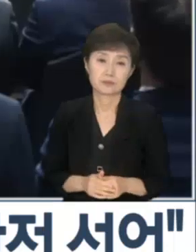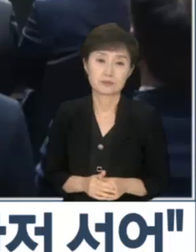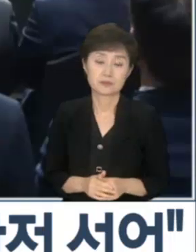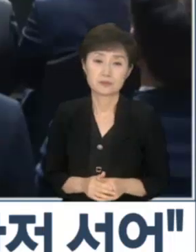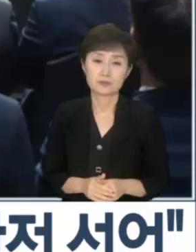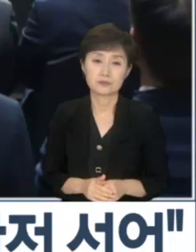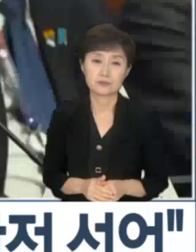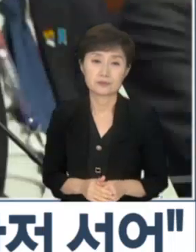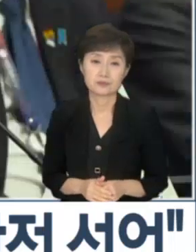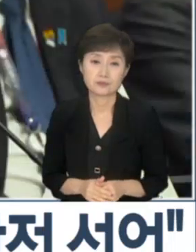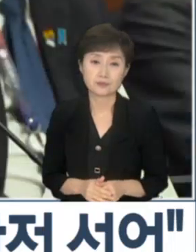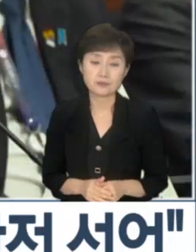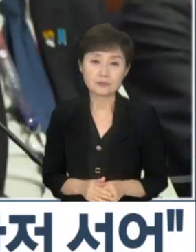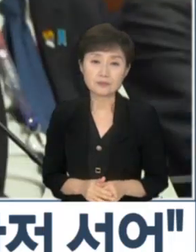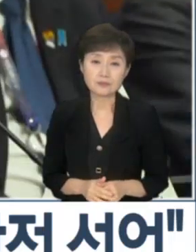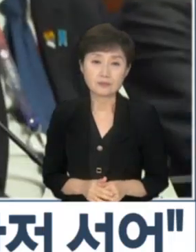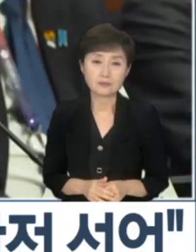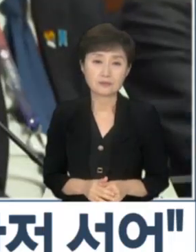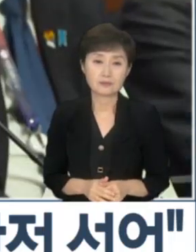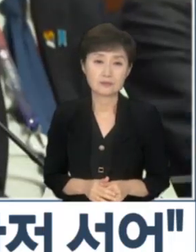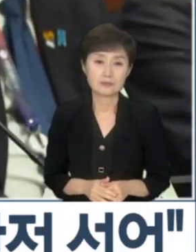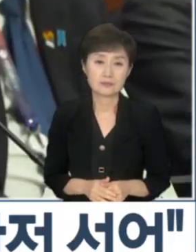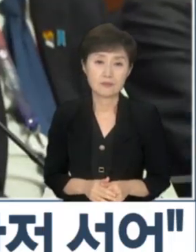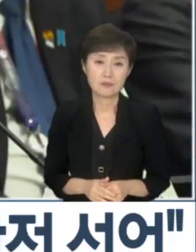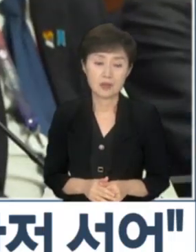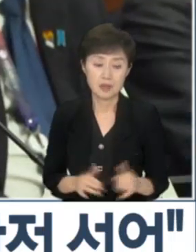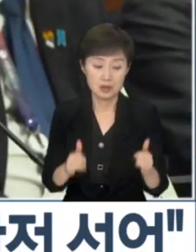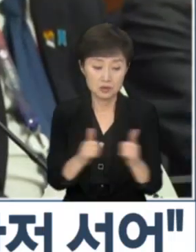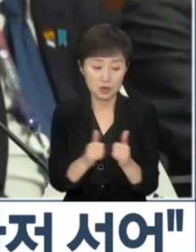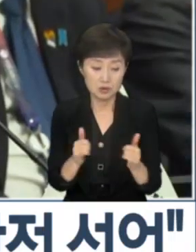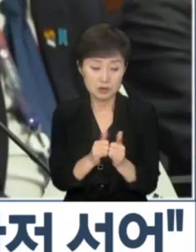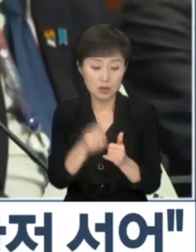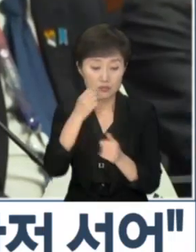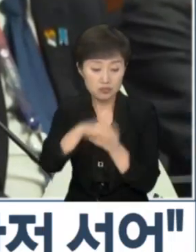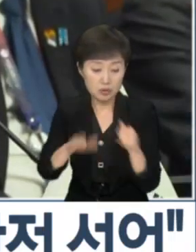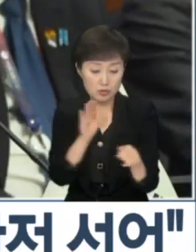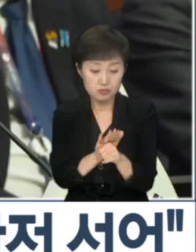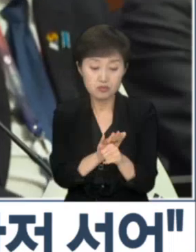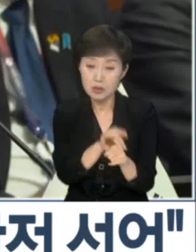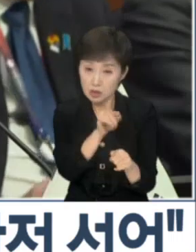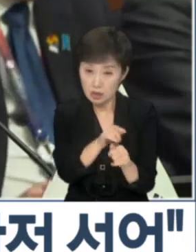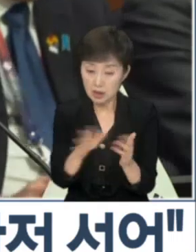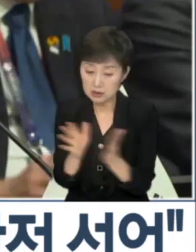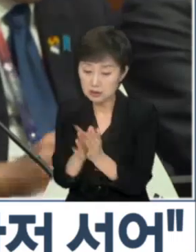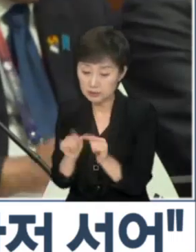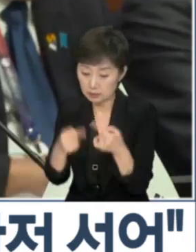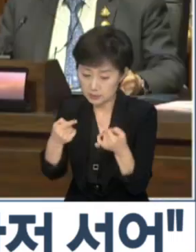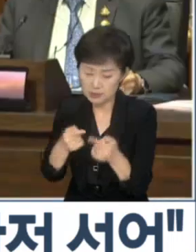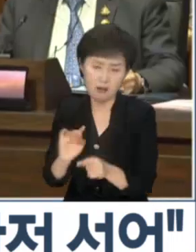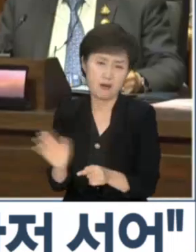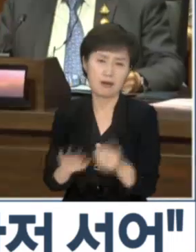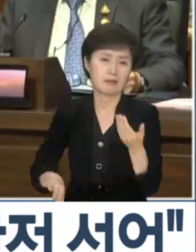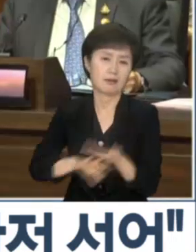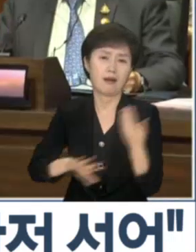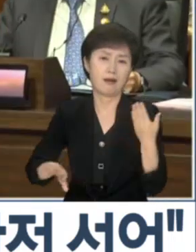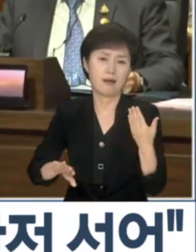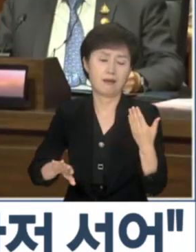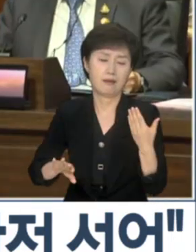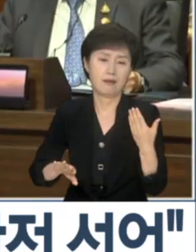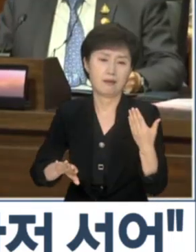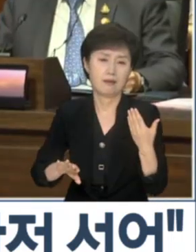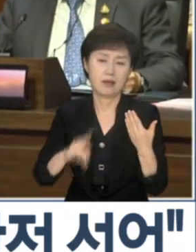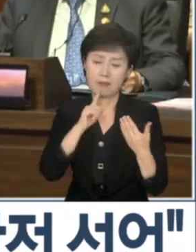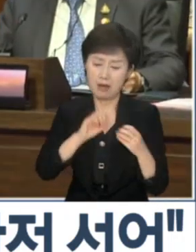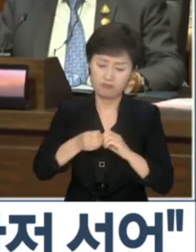것이고 그런 것들이 문제인 것입니다 그렇게 앞서 나가서 어 본인들이 해석대로 한다는 것이 그게 가짜 뉴스가 되는